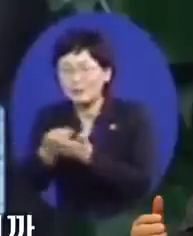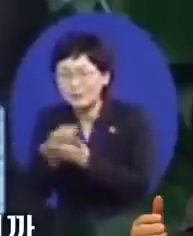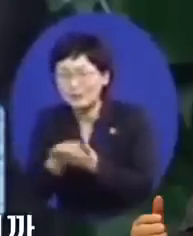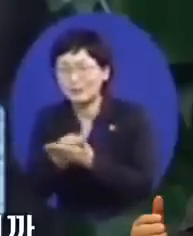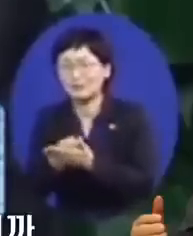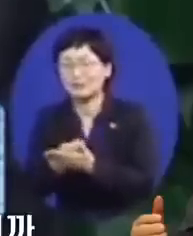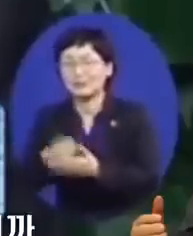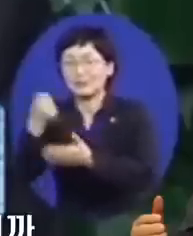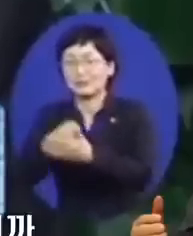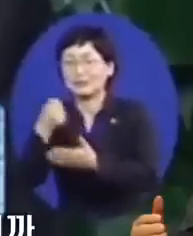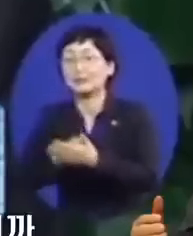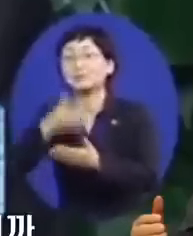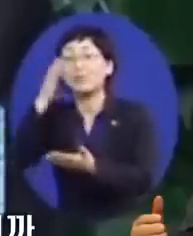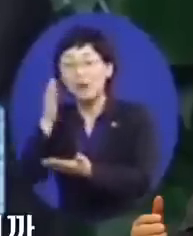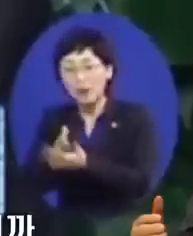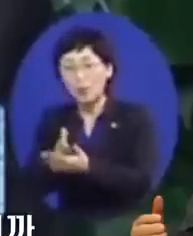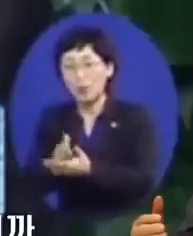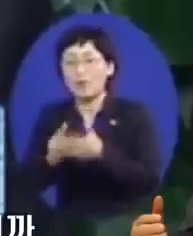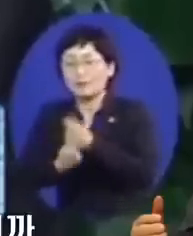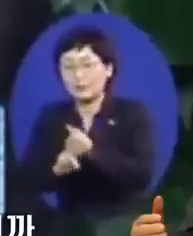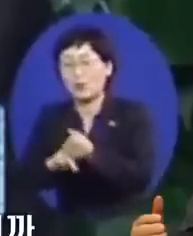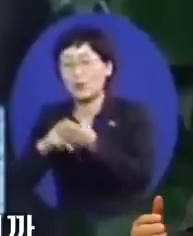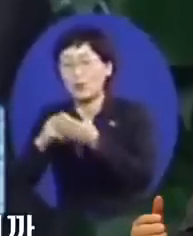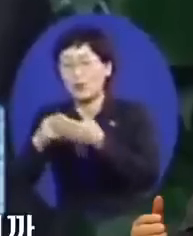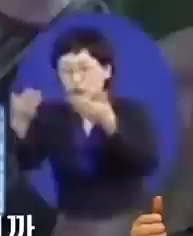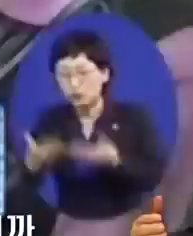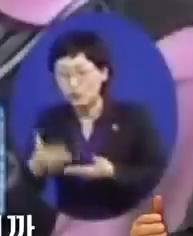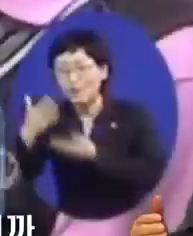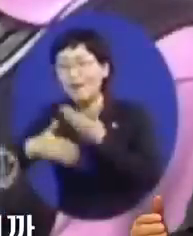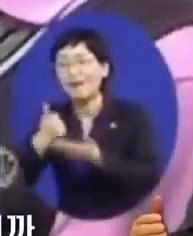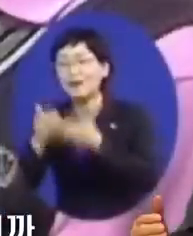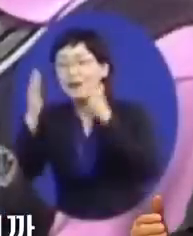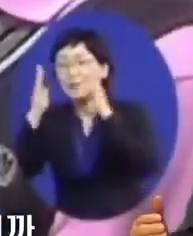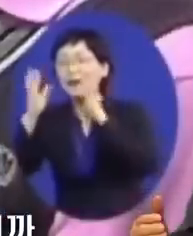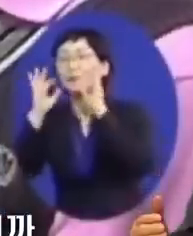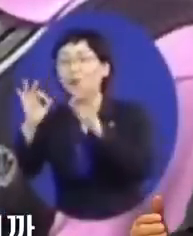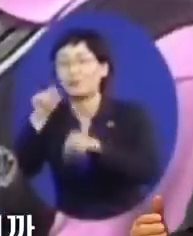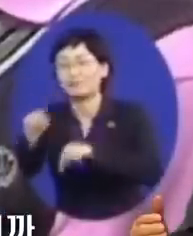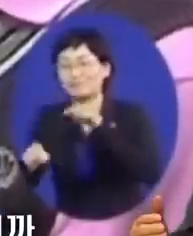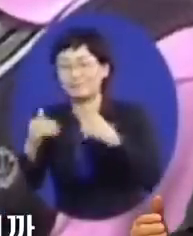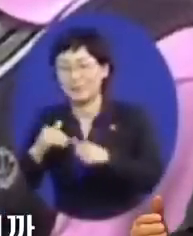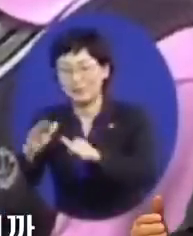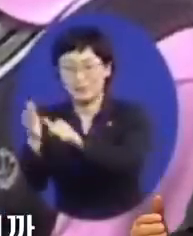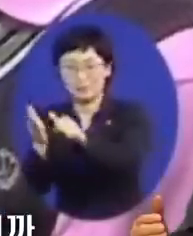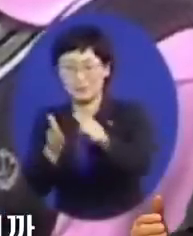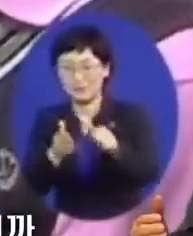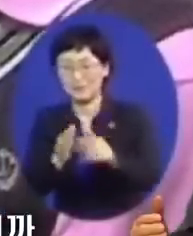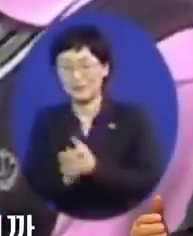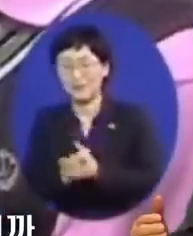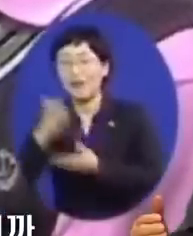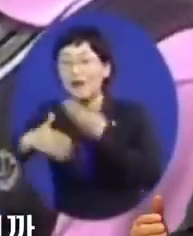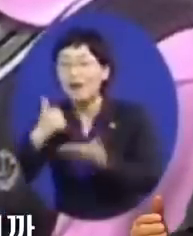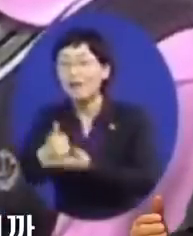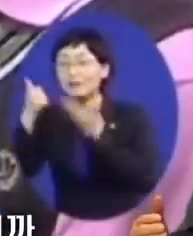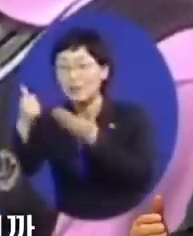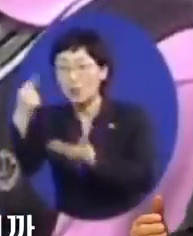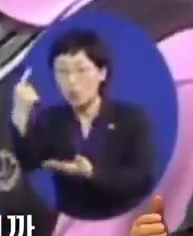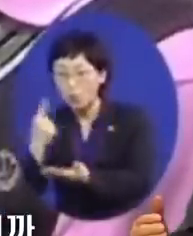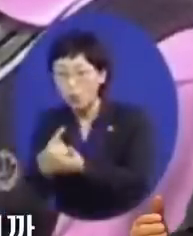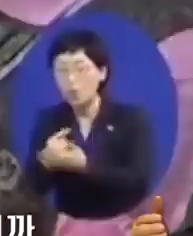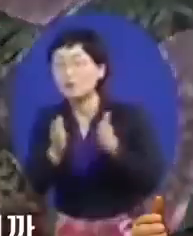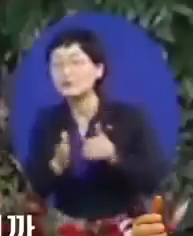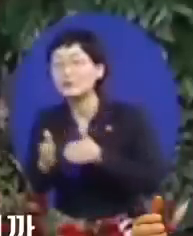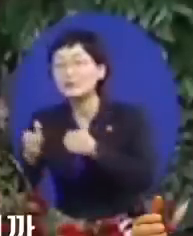치고 탄식하지 말고 기적을 베푸시는 하나님을 바라보고 나아가야 될 것입니다. 하나님께 나아가는 길이